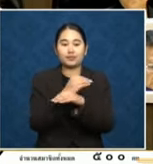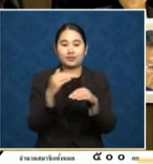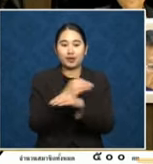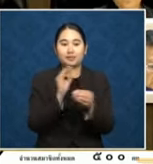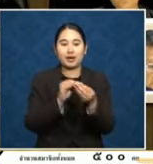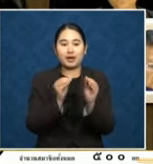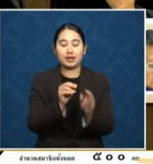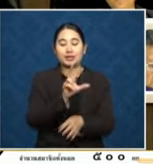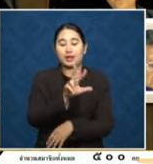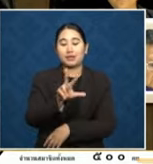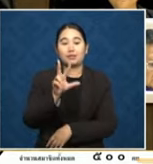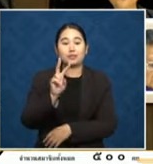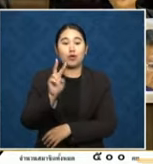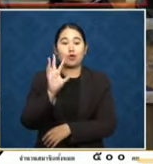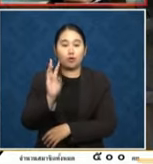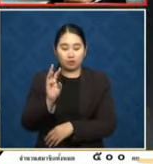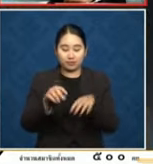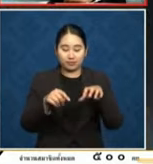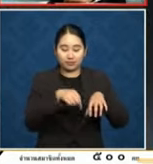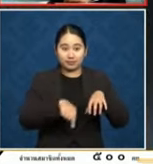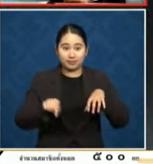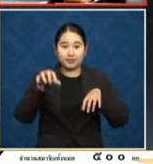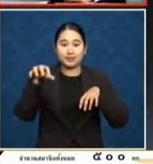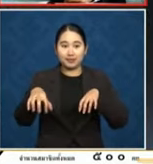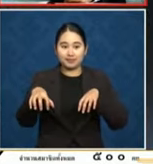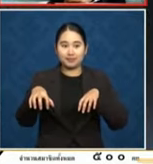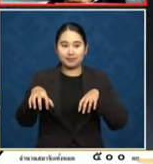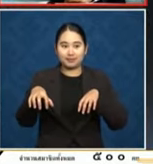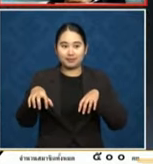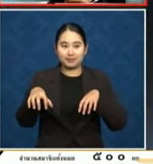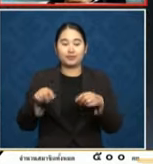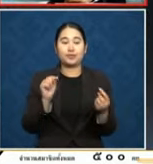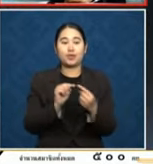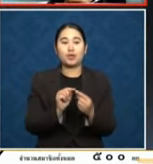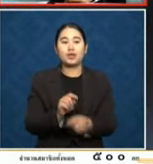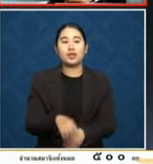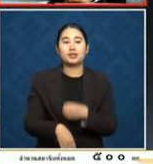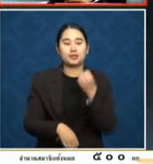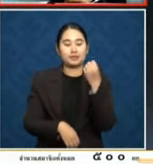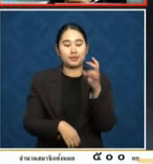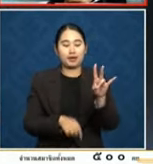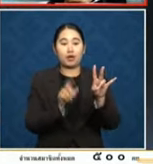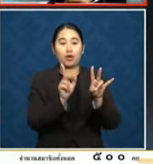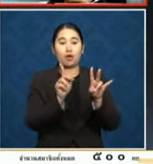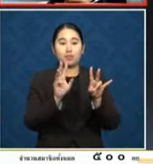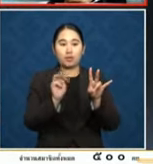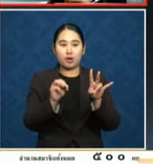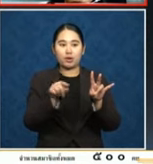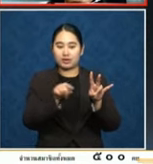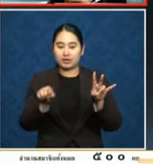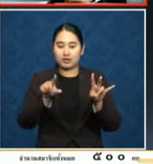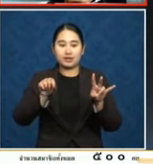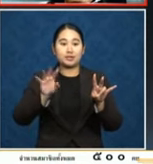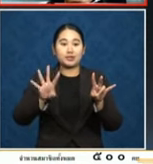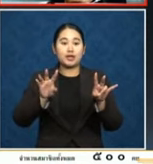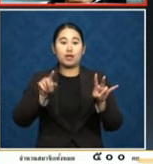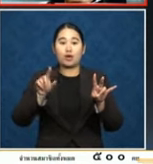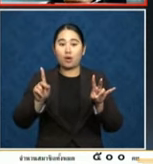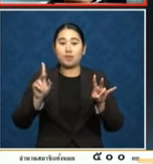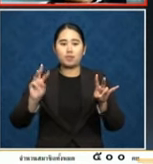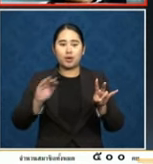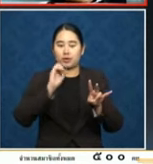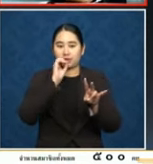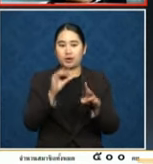นะครับจากตำบลวังเพิงไปอำเภอหนองม่วงนะครับช่วงกิโลเมตรที่17ถึงกิโลเมตรที่24นะครับบริเวณนี้เป็